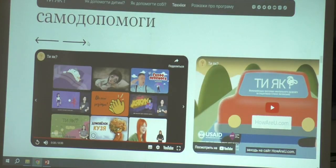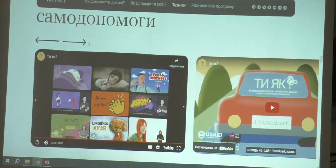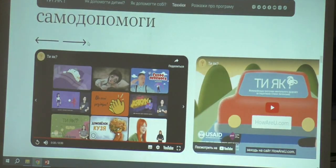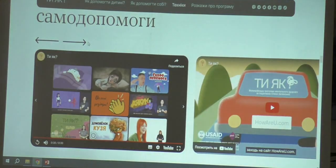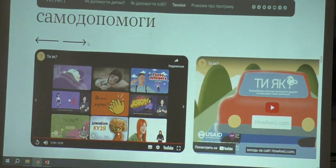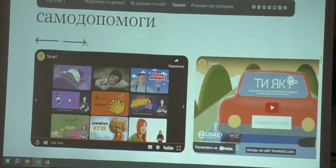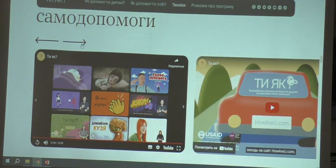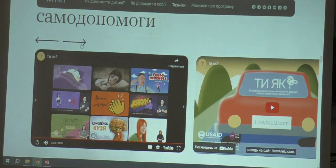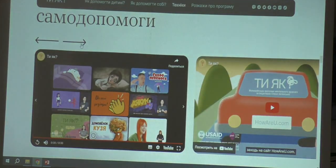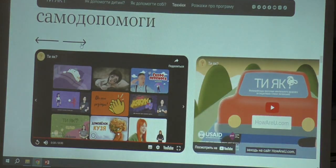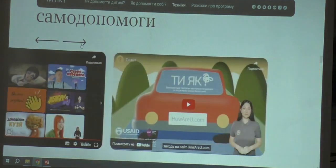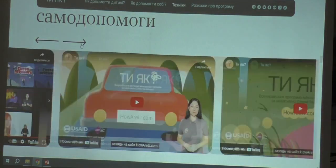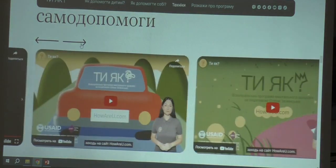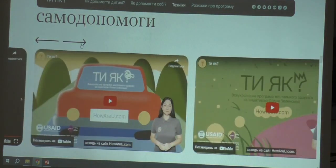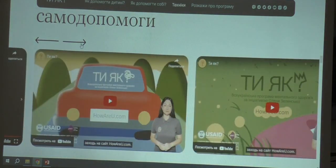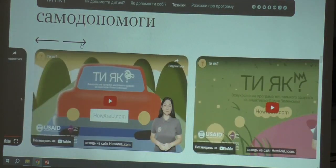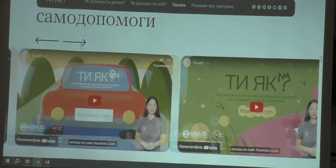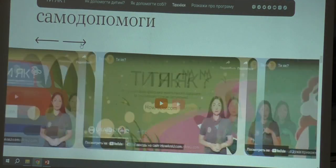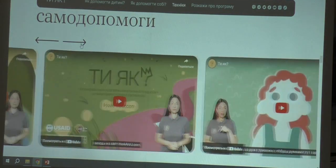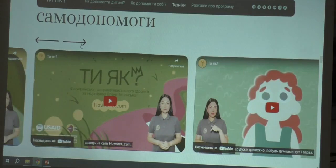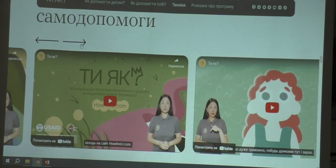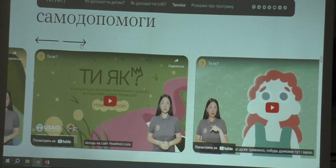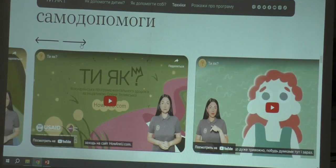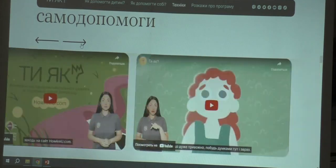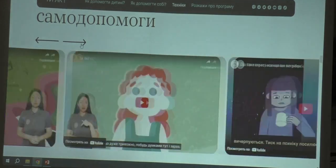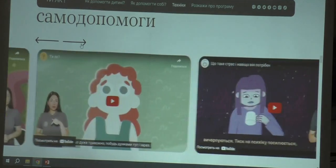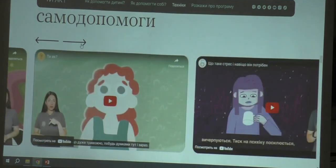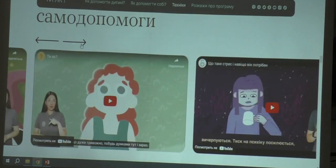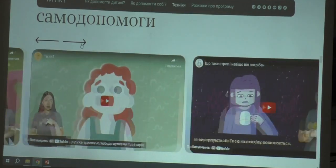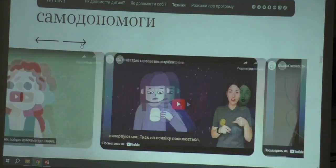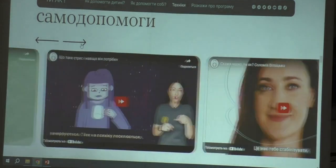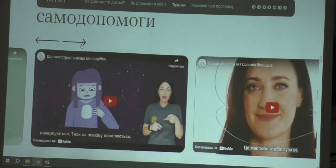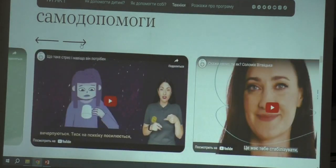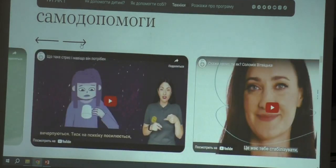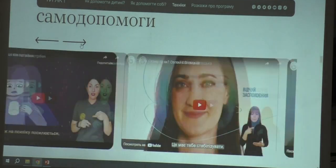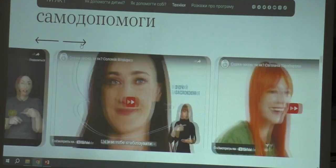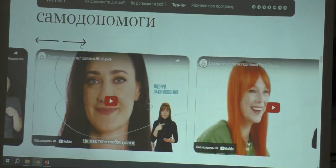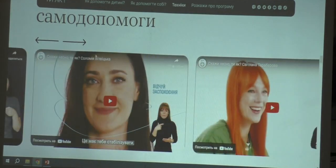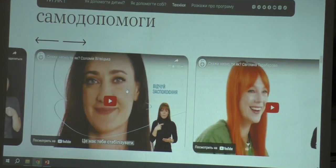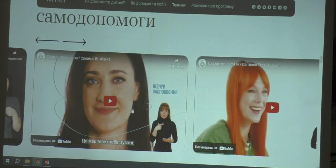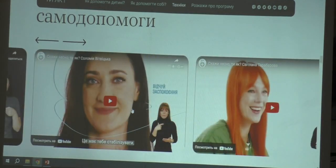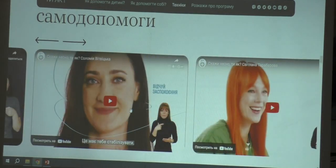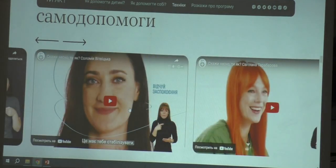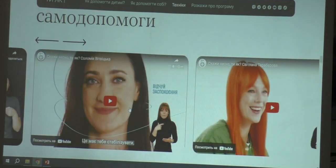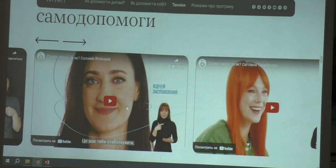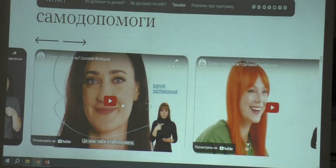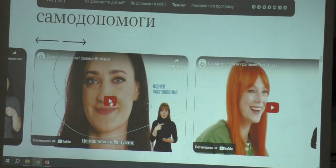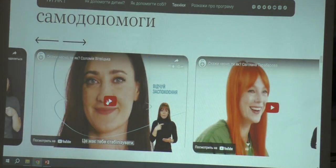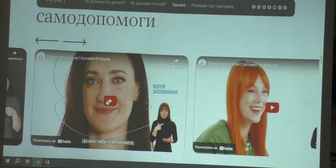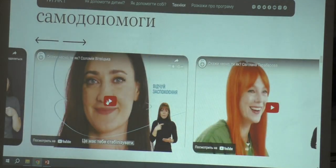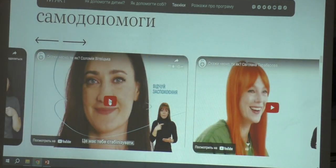вам ще представити одну техніку. які радять скористатися,